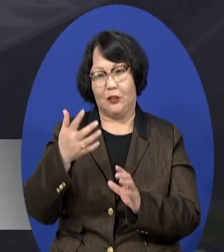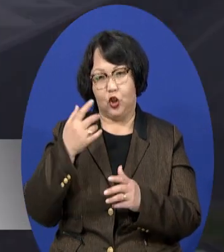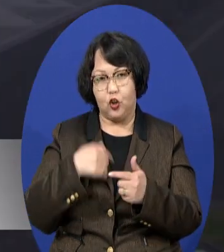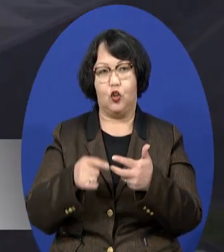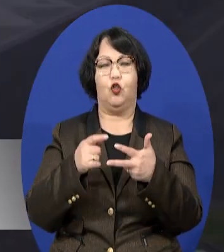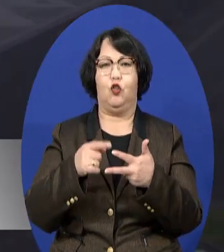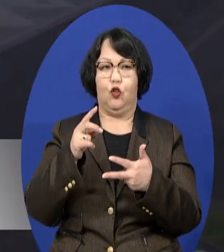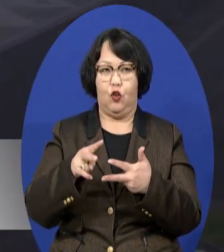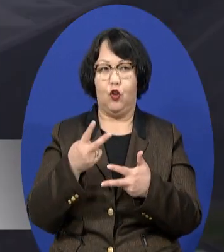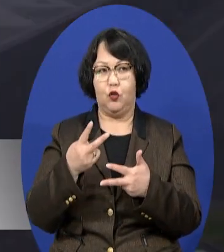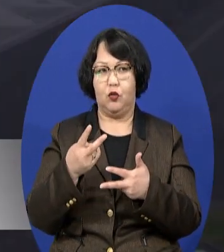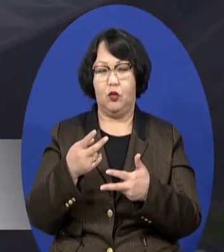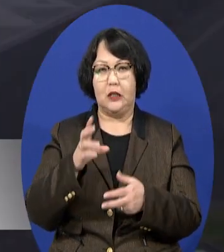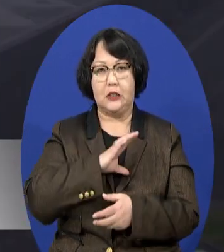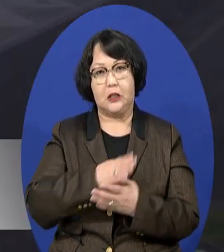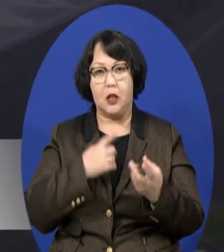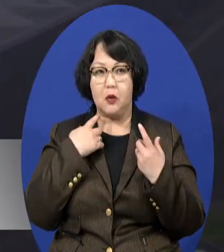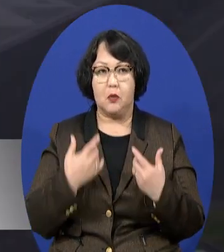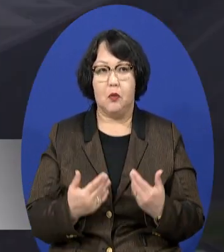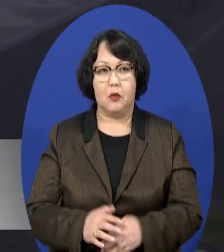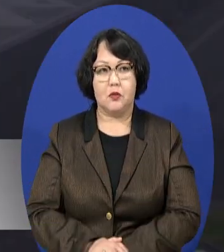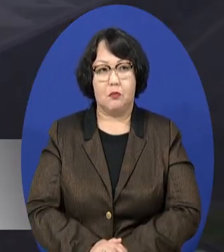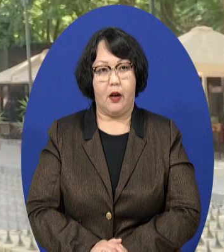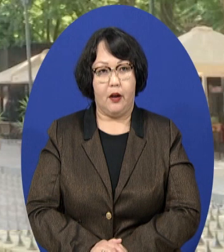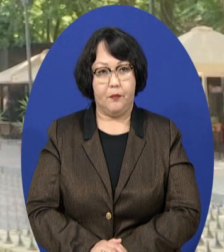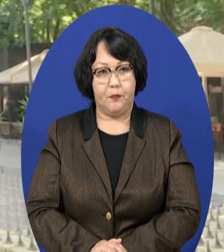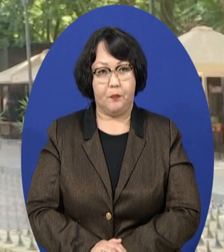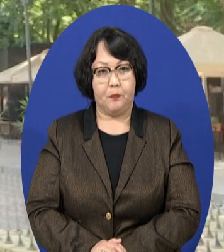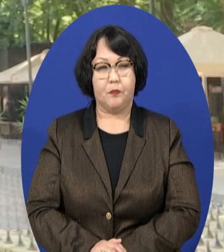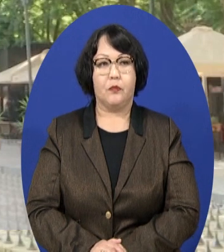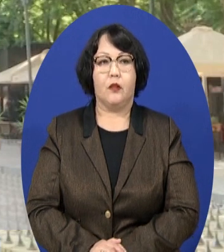талаар инхүү сэтгэлэн хуваалцсан байна.